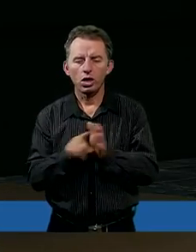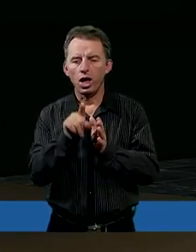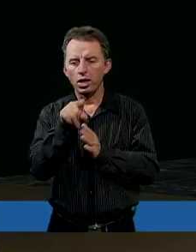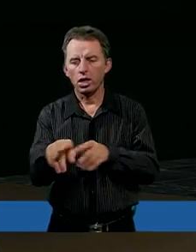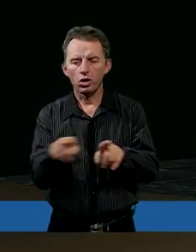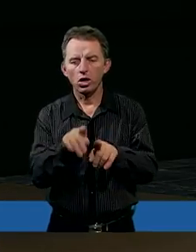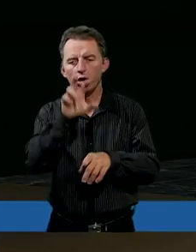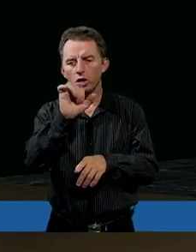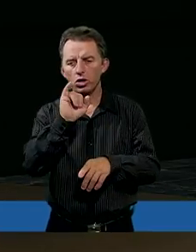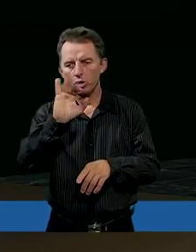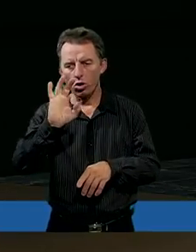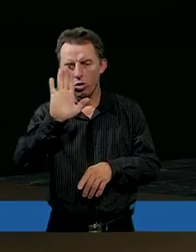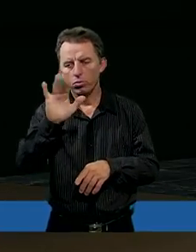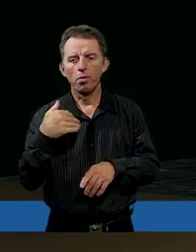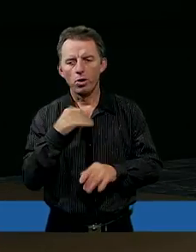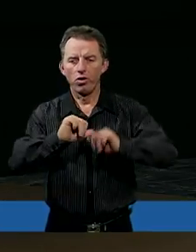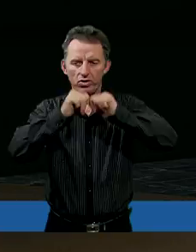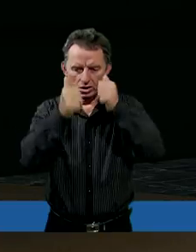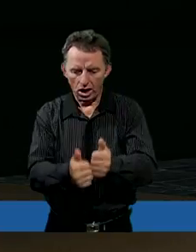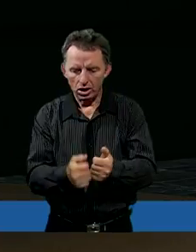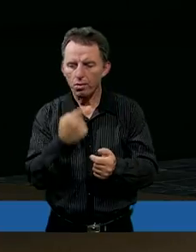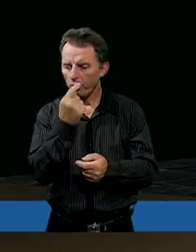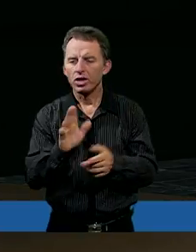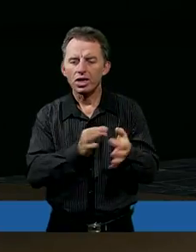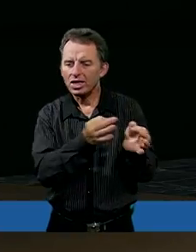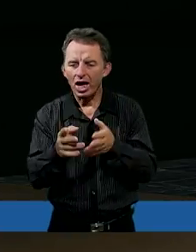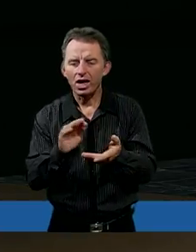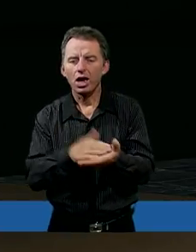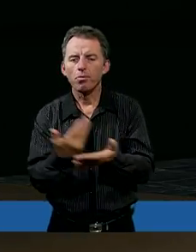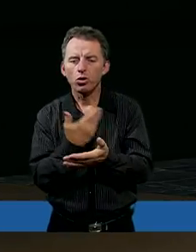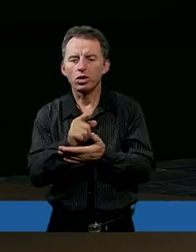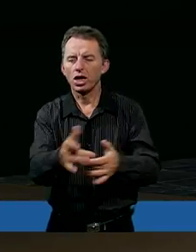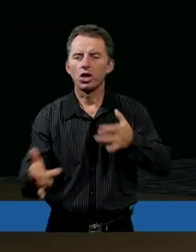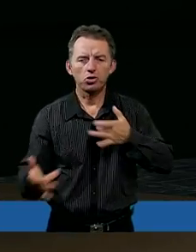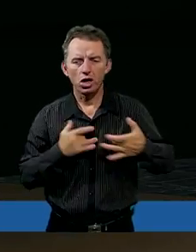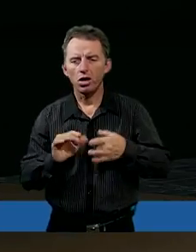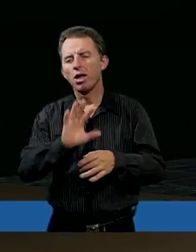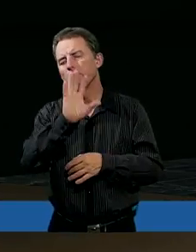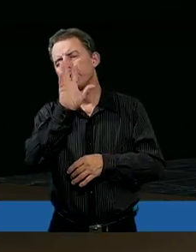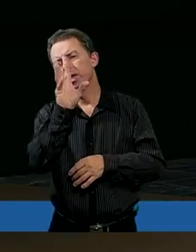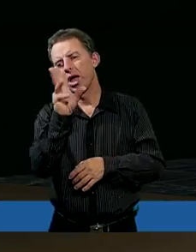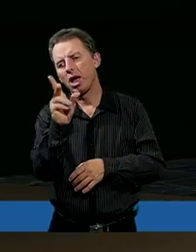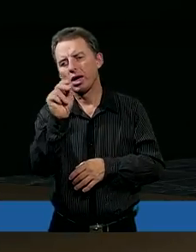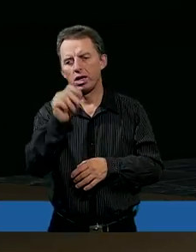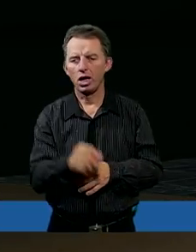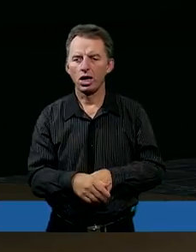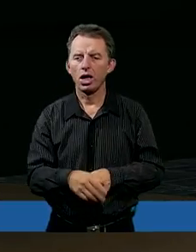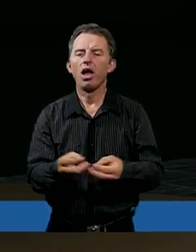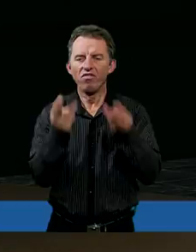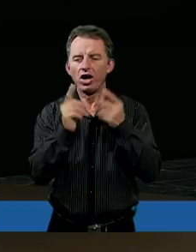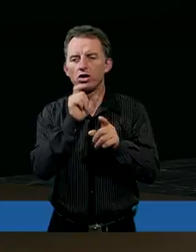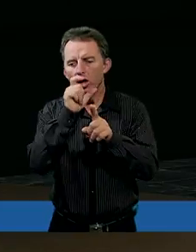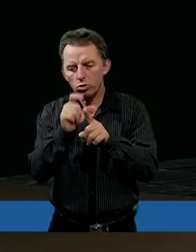dlatego też Hiob był w stanie powiedzieć. I zaraz na początku tych cierpień, te piękne, no,